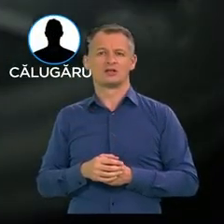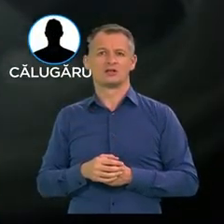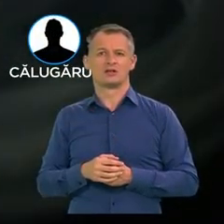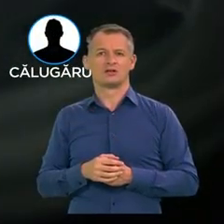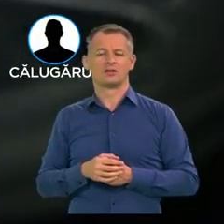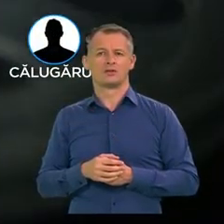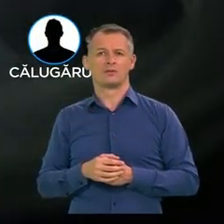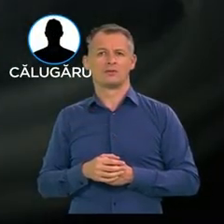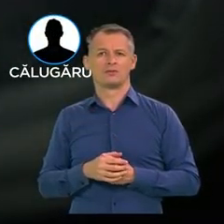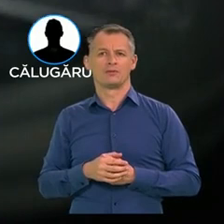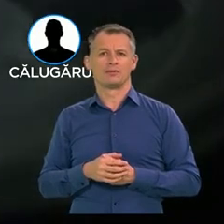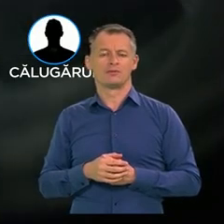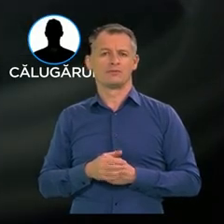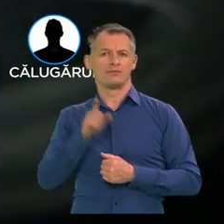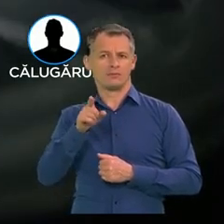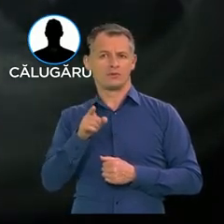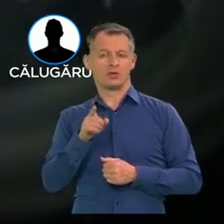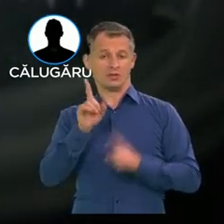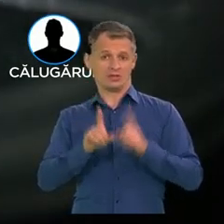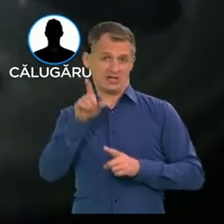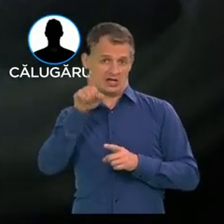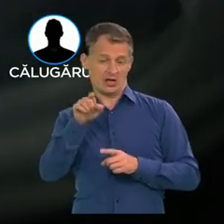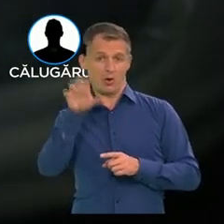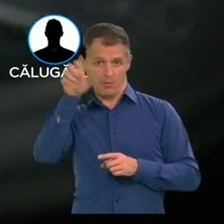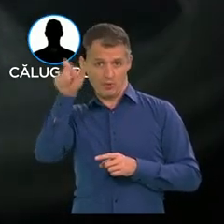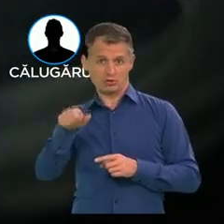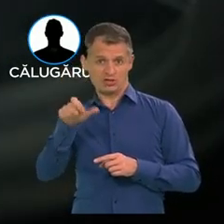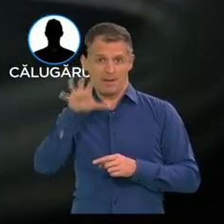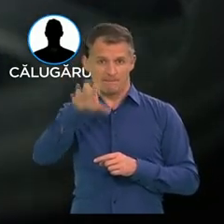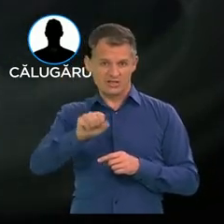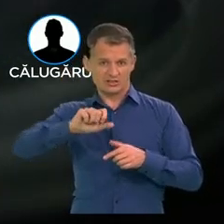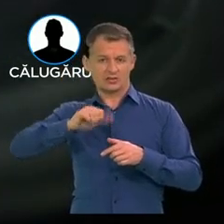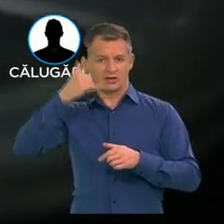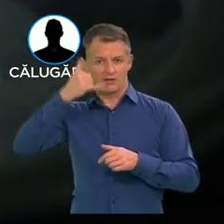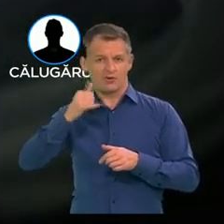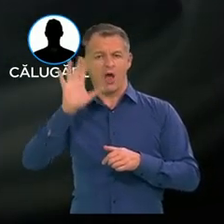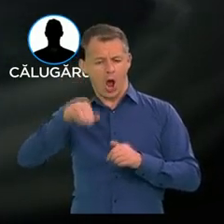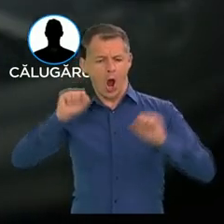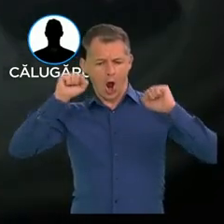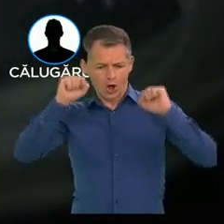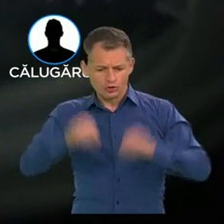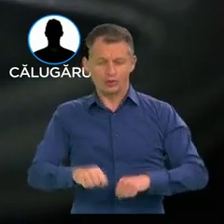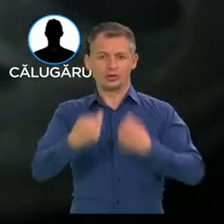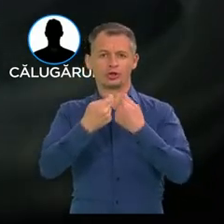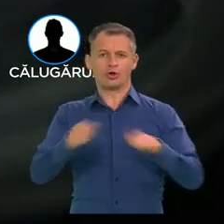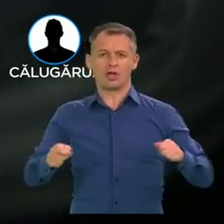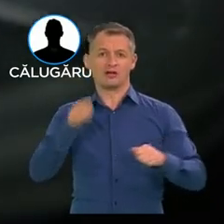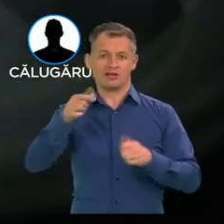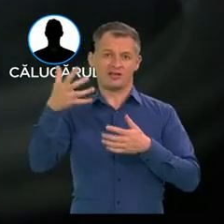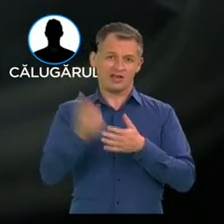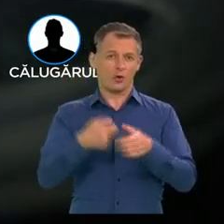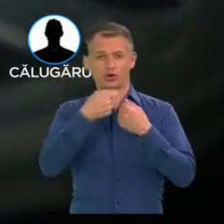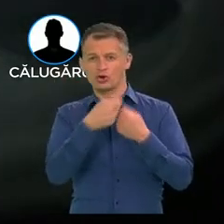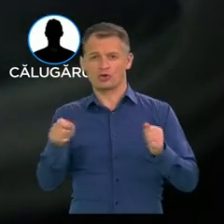îndoi. Dar oamenii ăștia, dacă au interceptat telefonul, au control total. Și ei iau tot. Dar